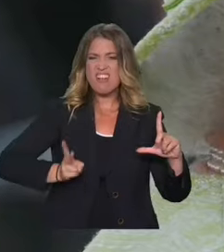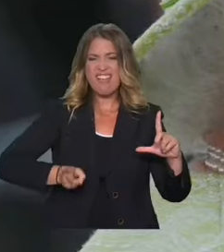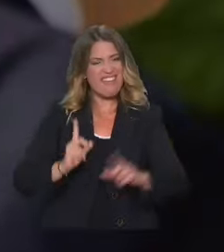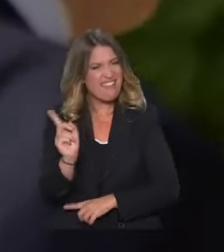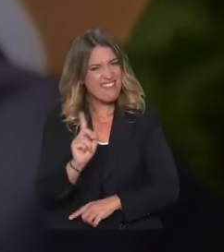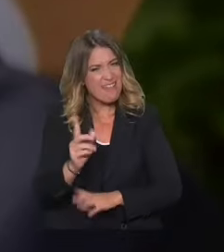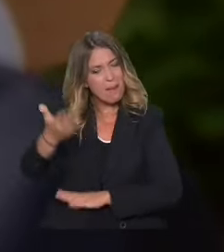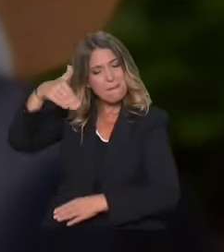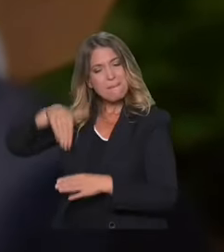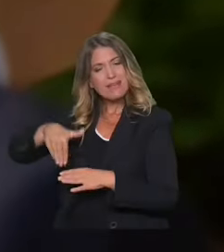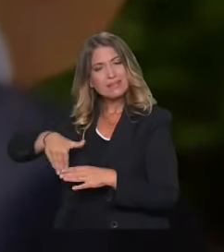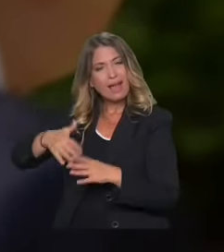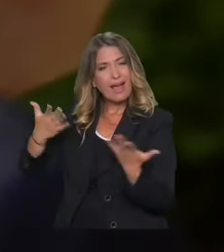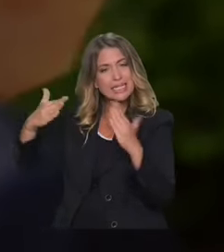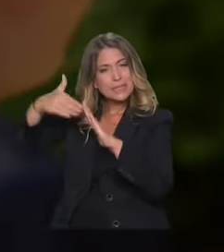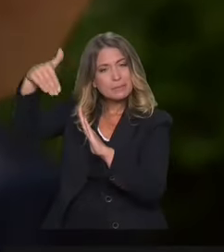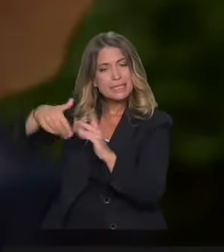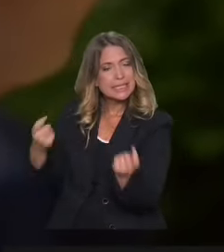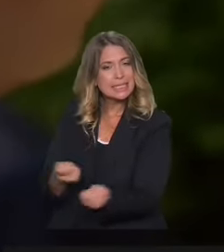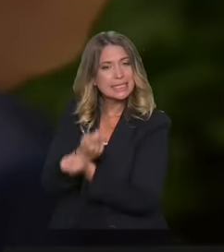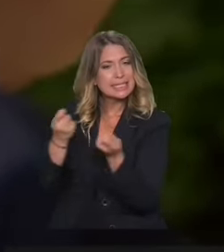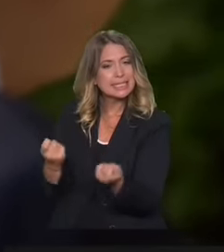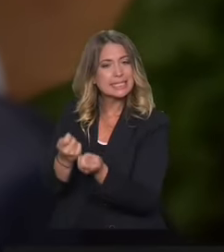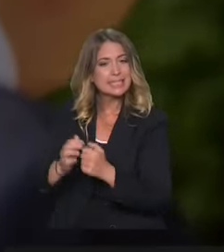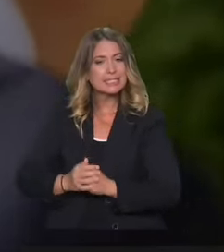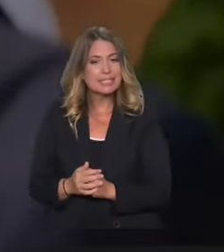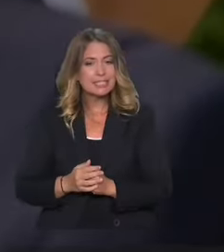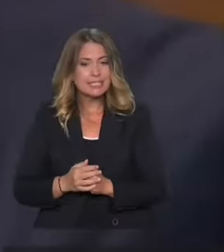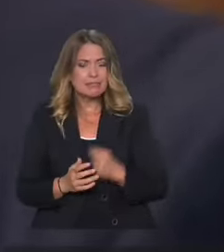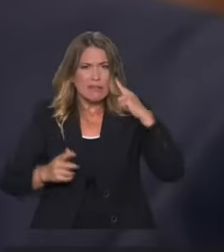on that tree. Sounds like President